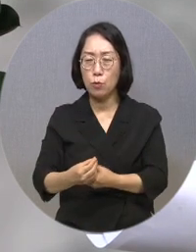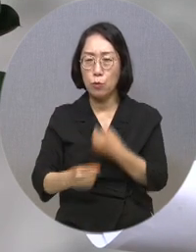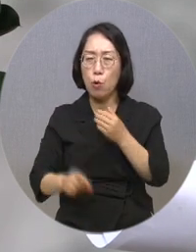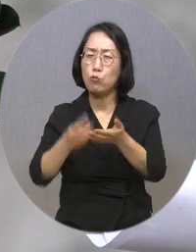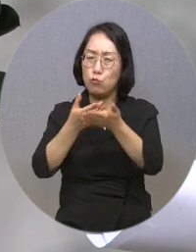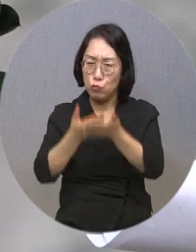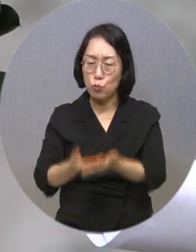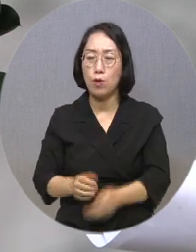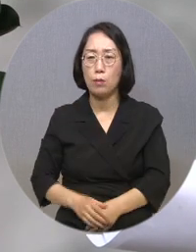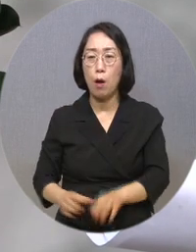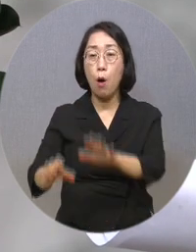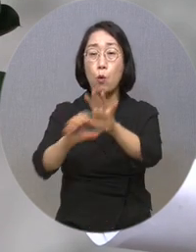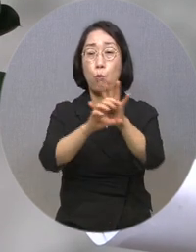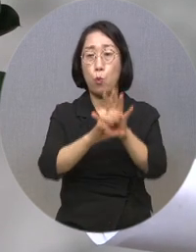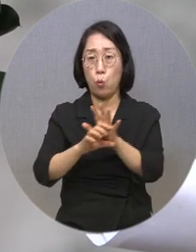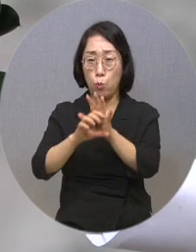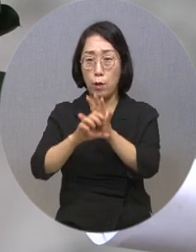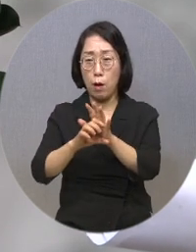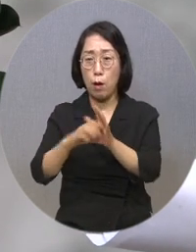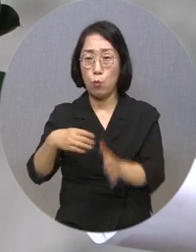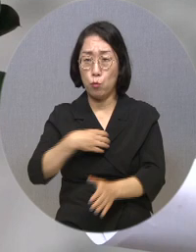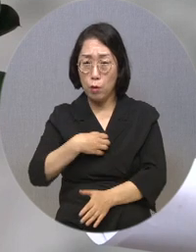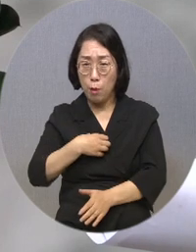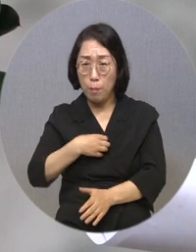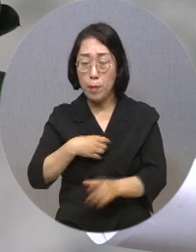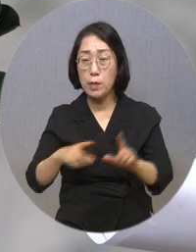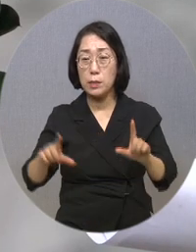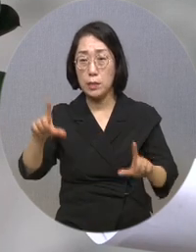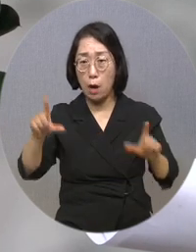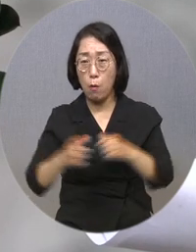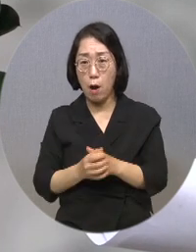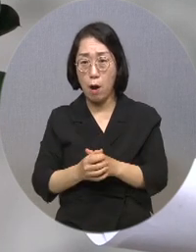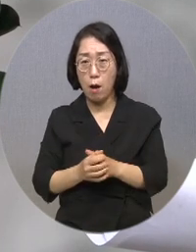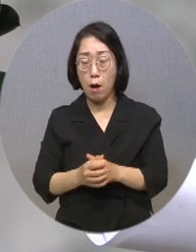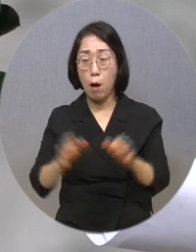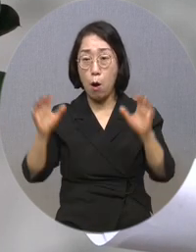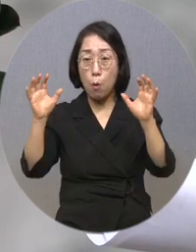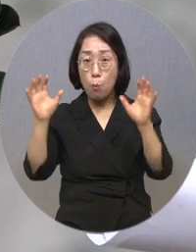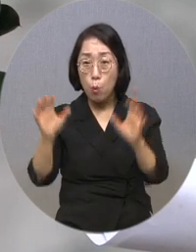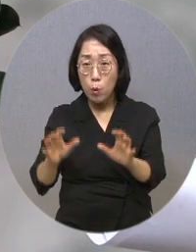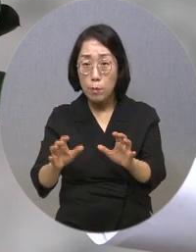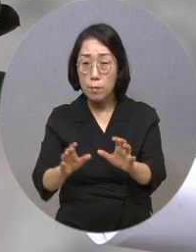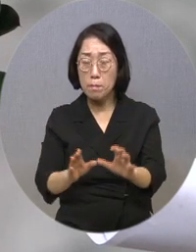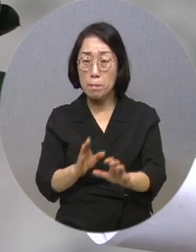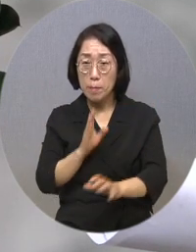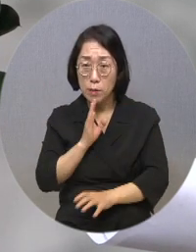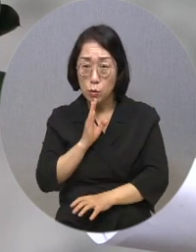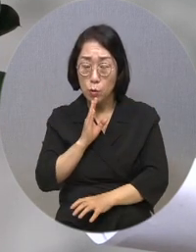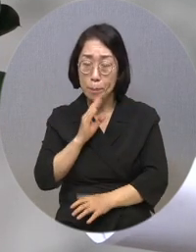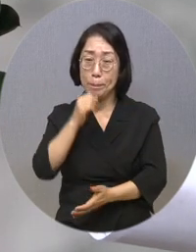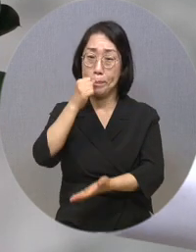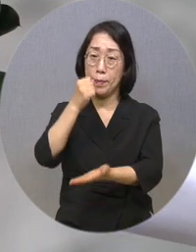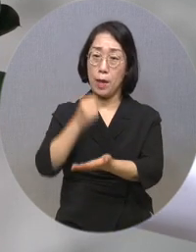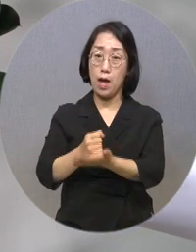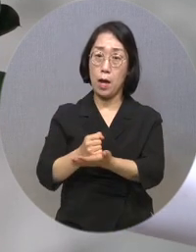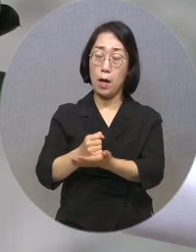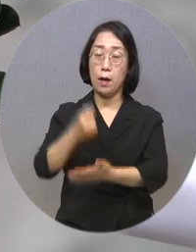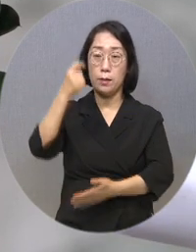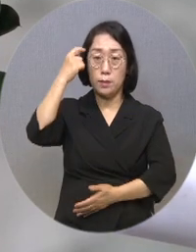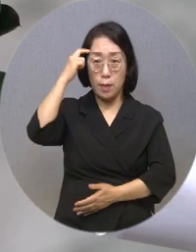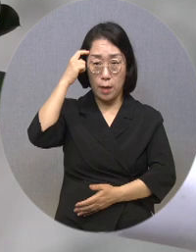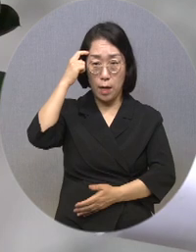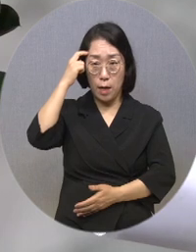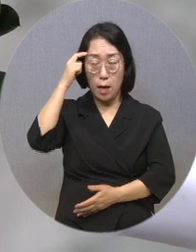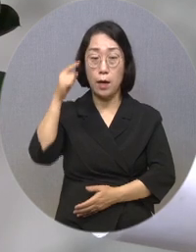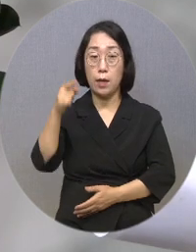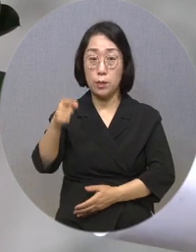있고 상당히 위급한 상황에서 집단적으로 모일 수 있는 행사를 하는 게 과연 맞겠느냐. 그래서